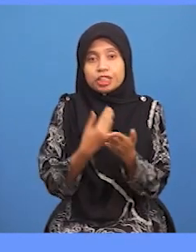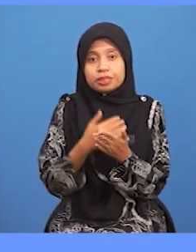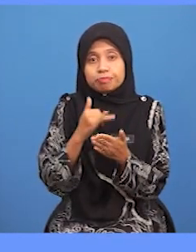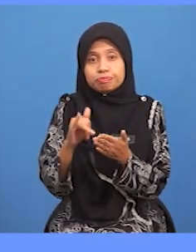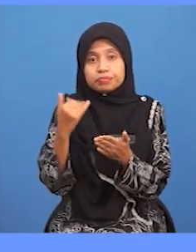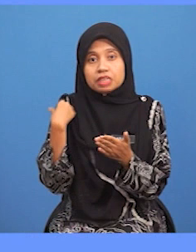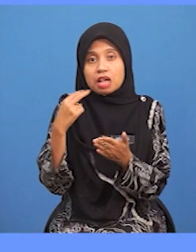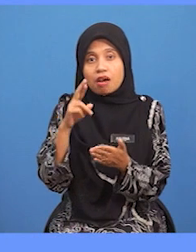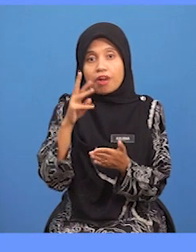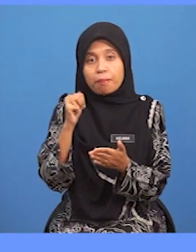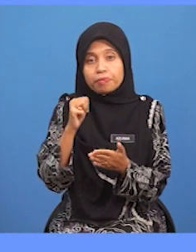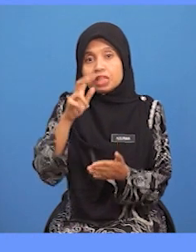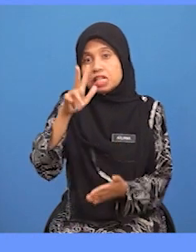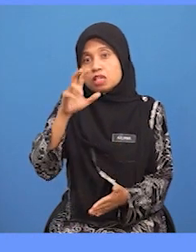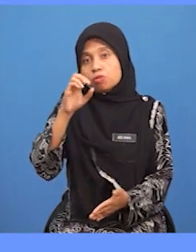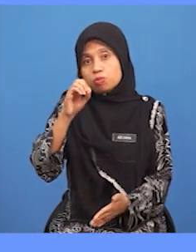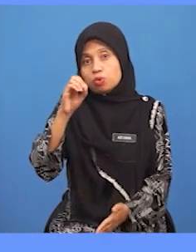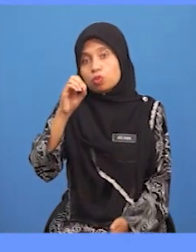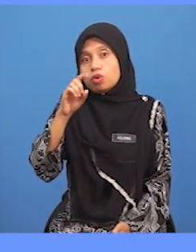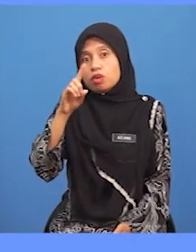tetap adalah